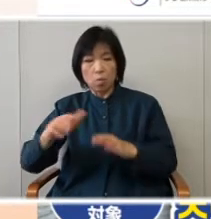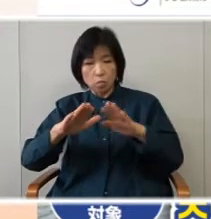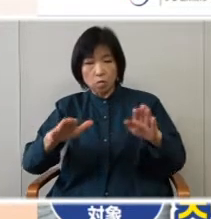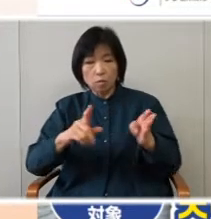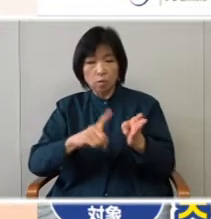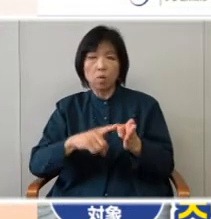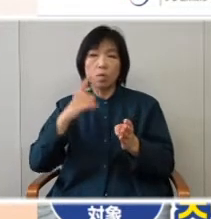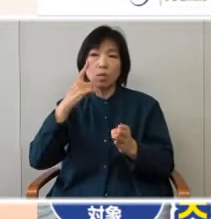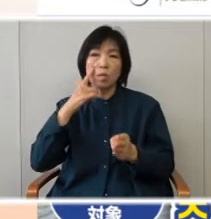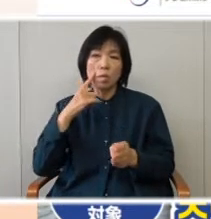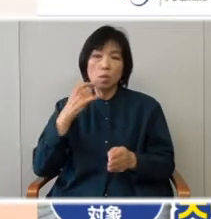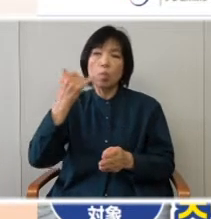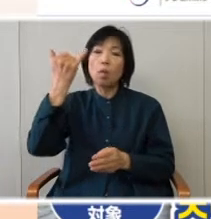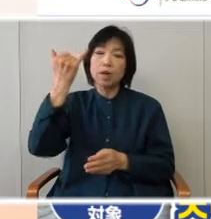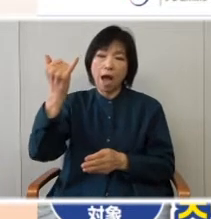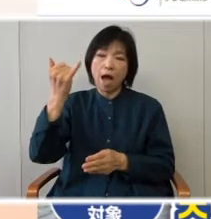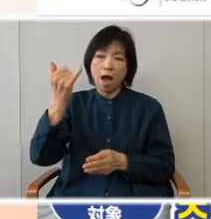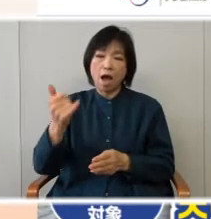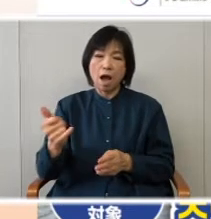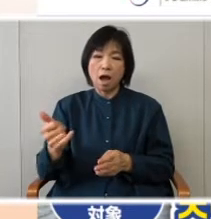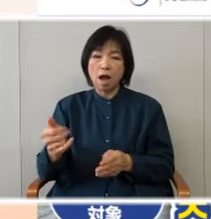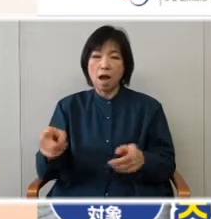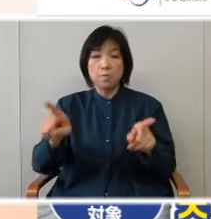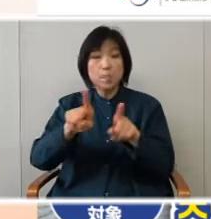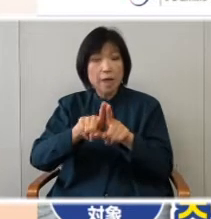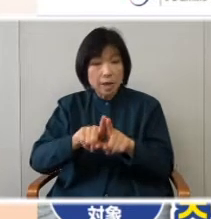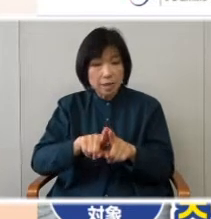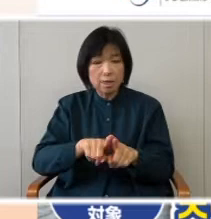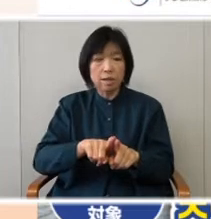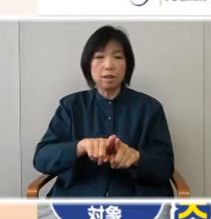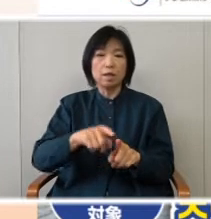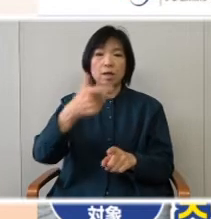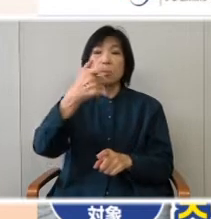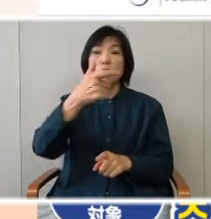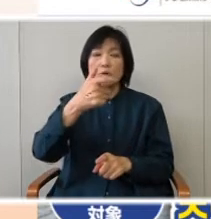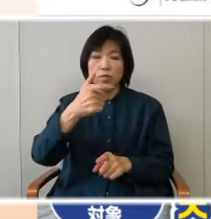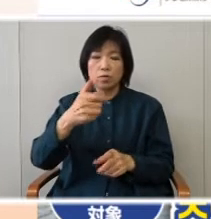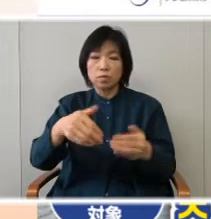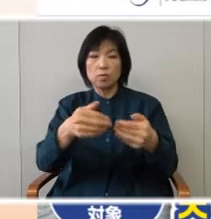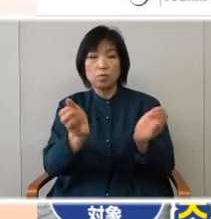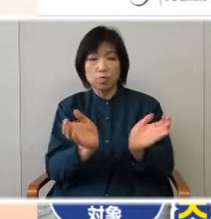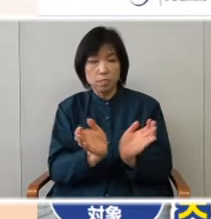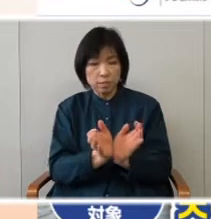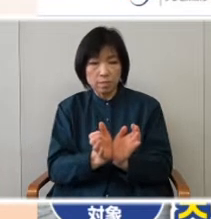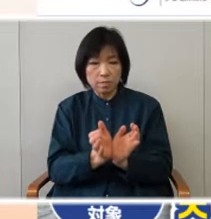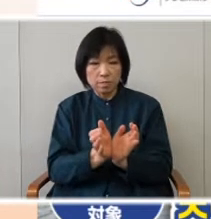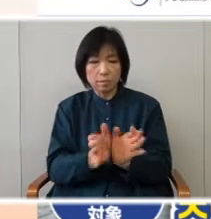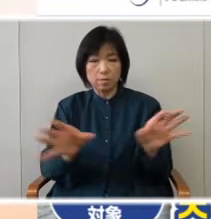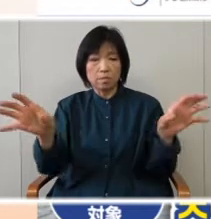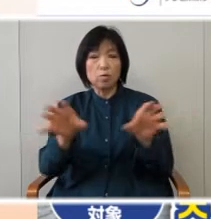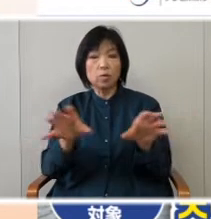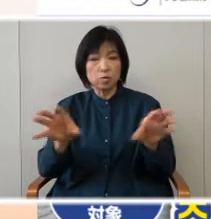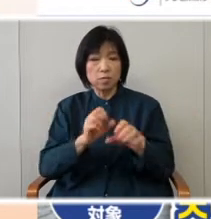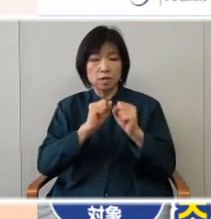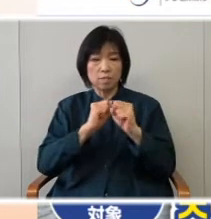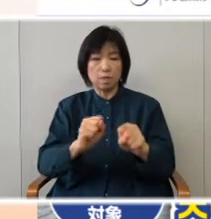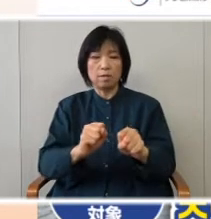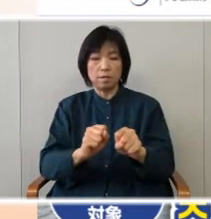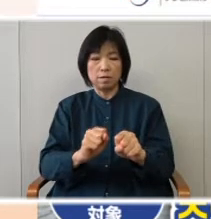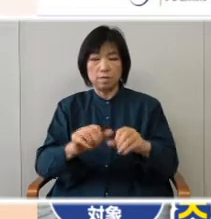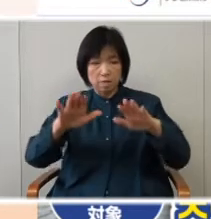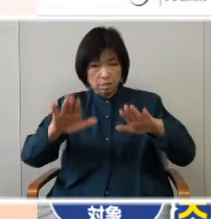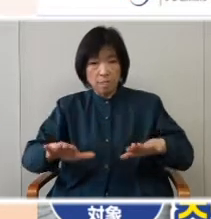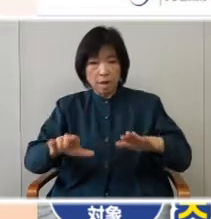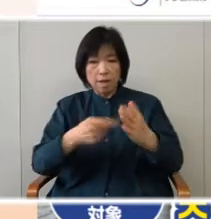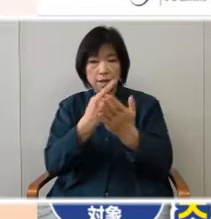ペアで30組60人の参加者であります。今参加者を募集し